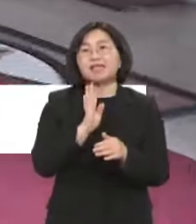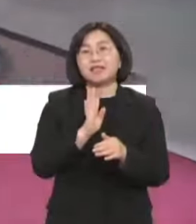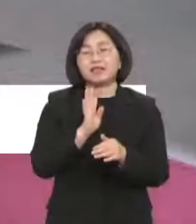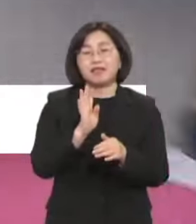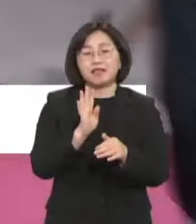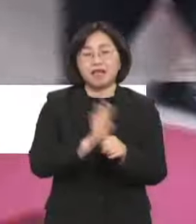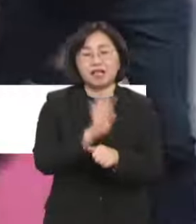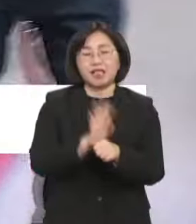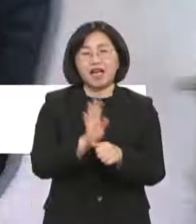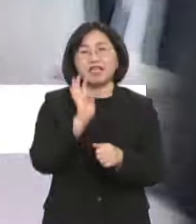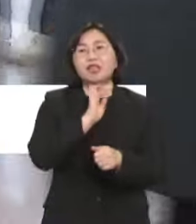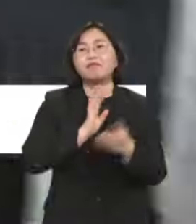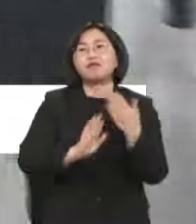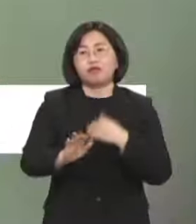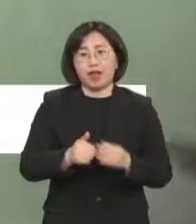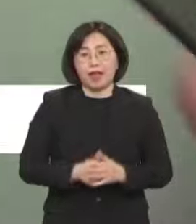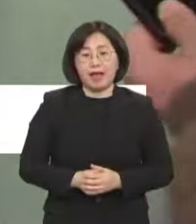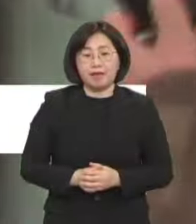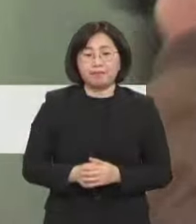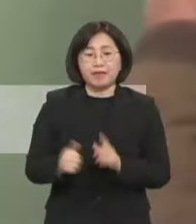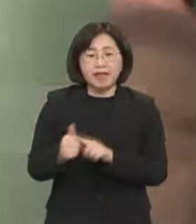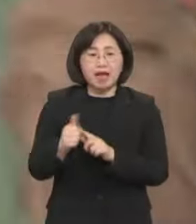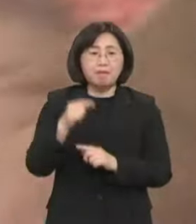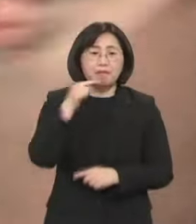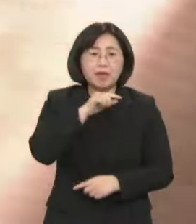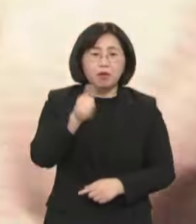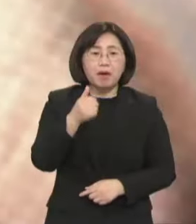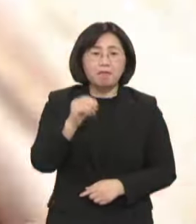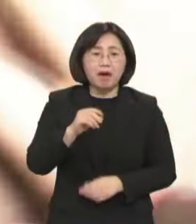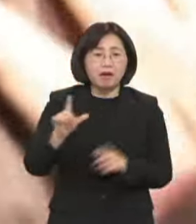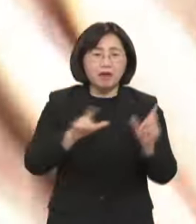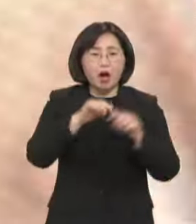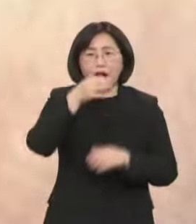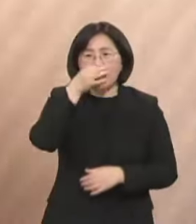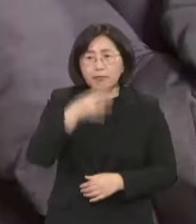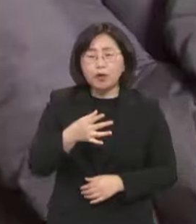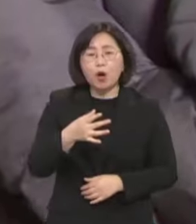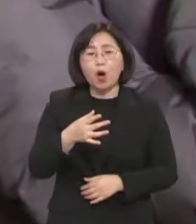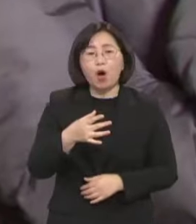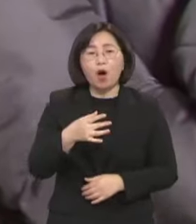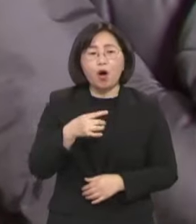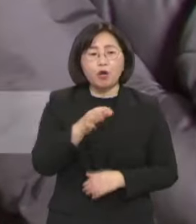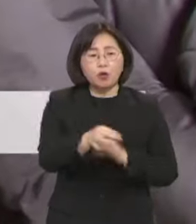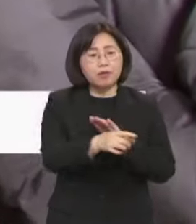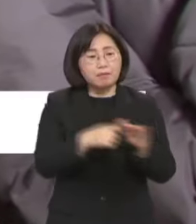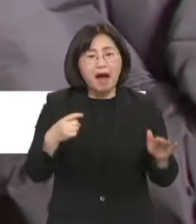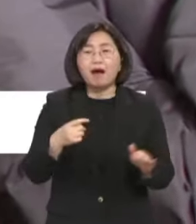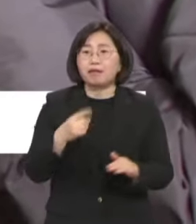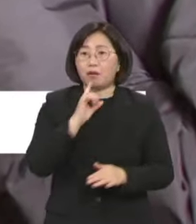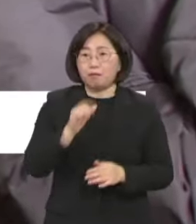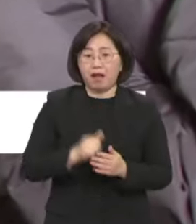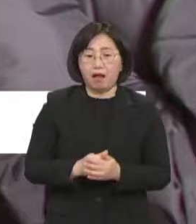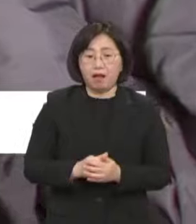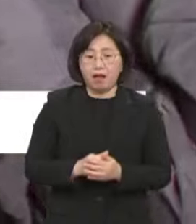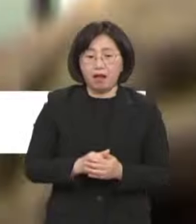남짓의 빚과 생활고에 못 이겨 범행을 저질렀다고 경찰에 진술했습니다. 그러니까 범행을 왜 하셨어요?